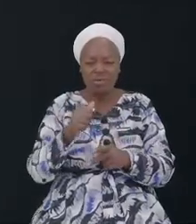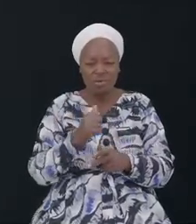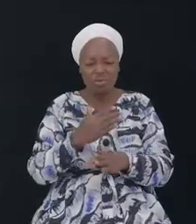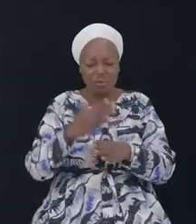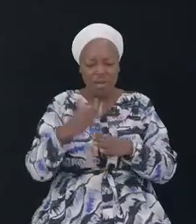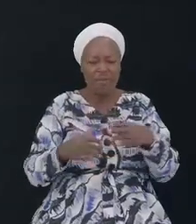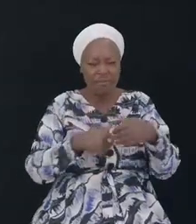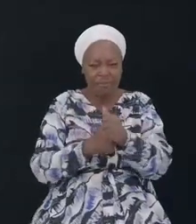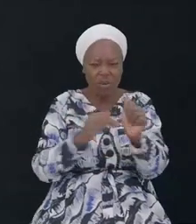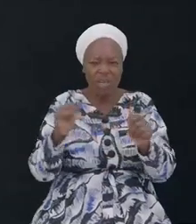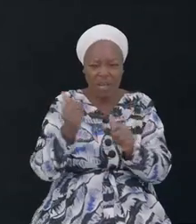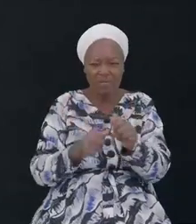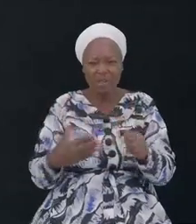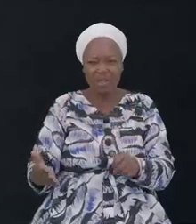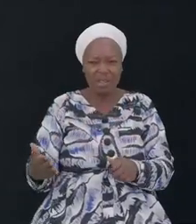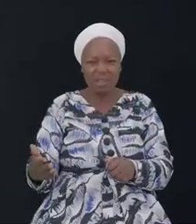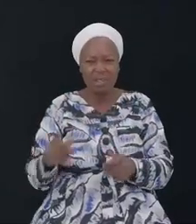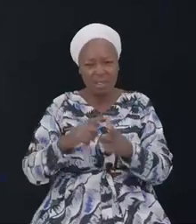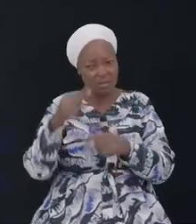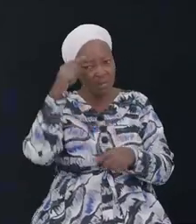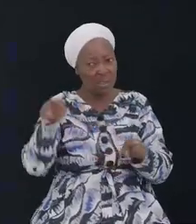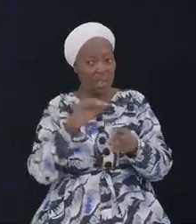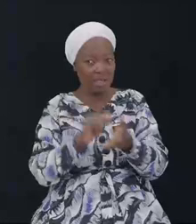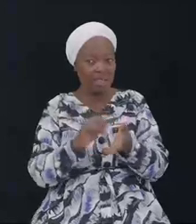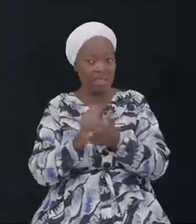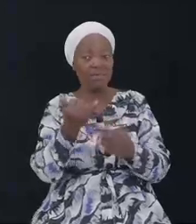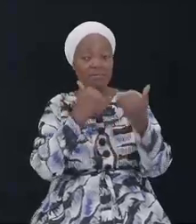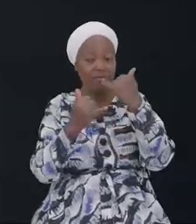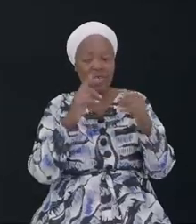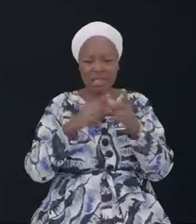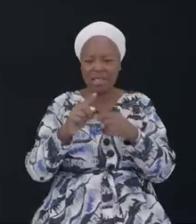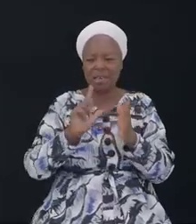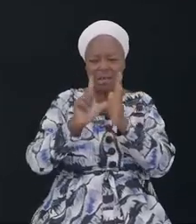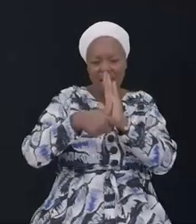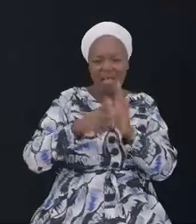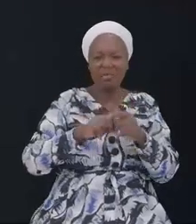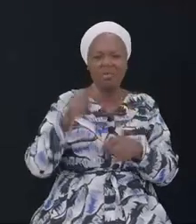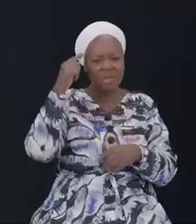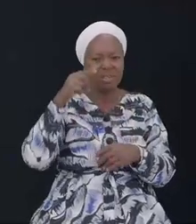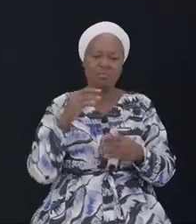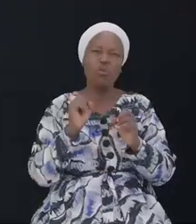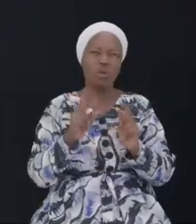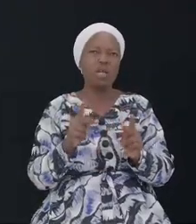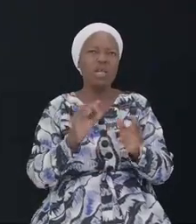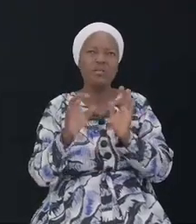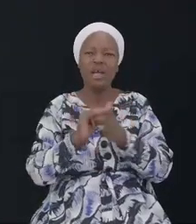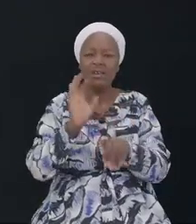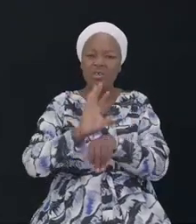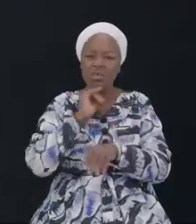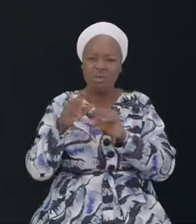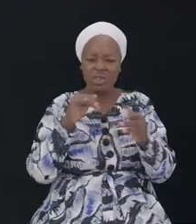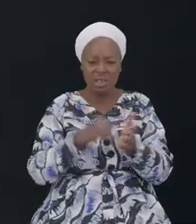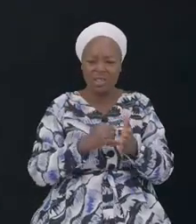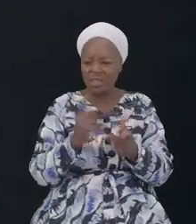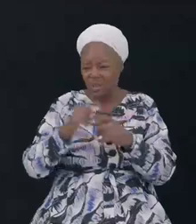ils ne suivent pas totalement toute chose. Vous pensez cela au premier abord et plus tard vous dites, c'est bon, si cette église fait ceci, pourquoi nous ne